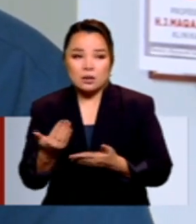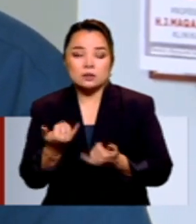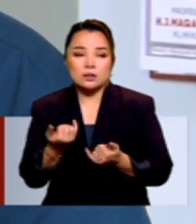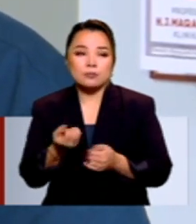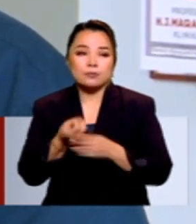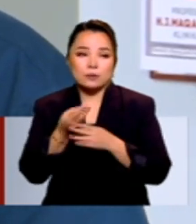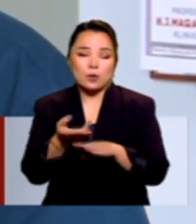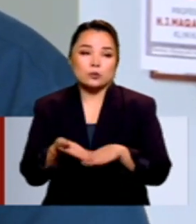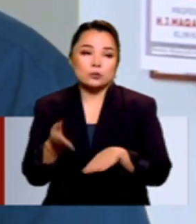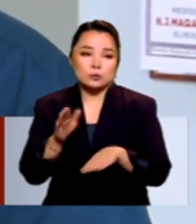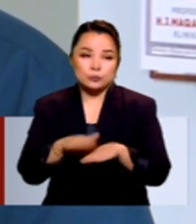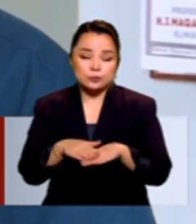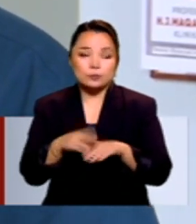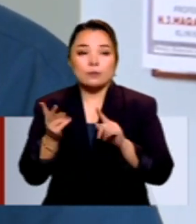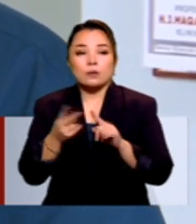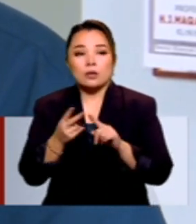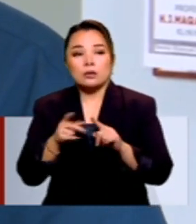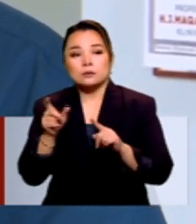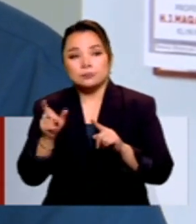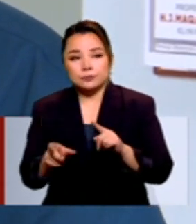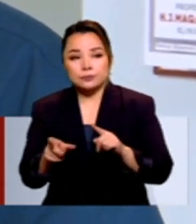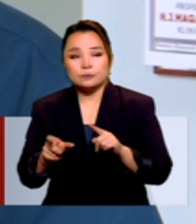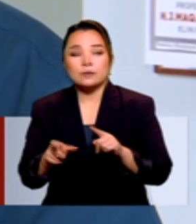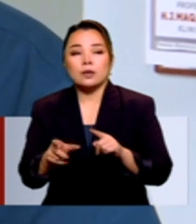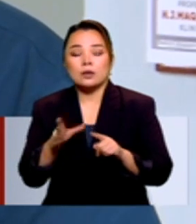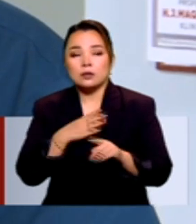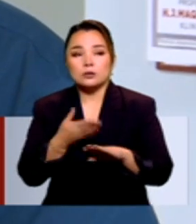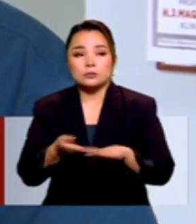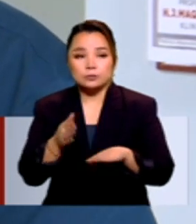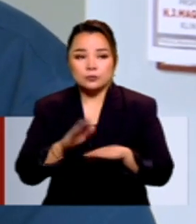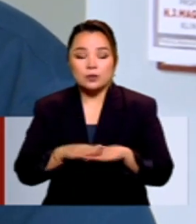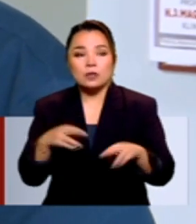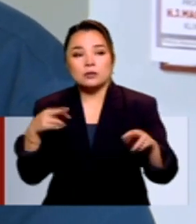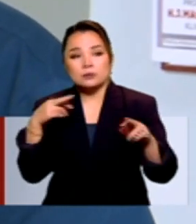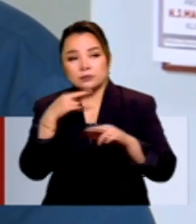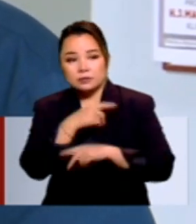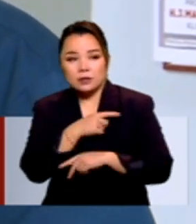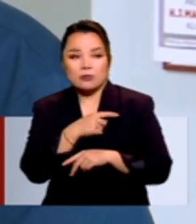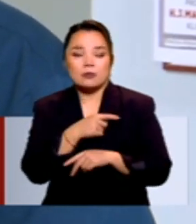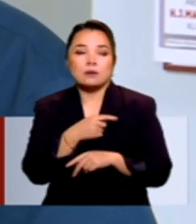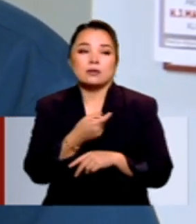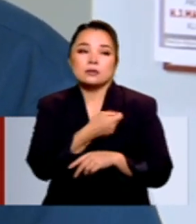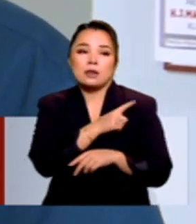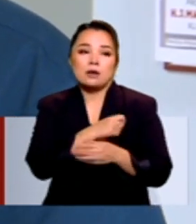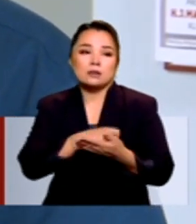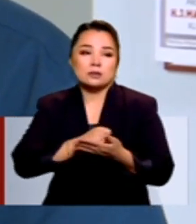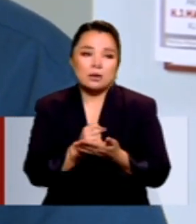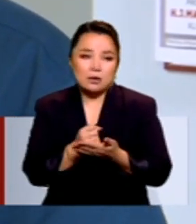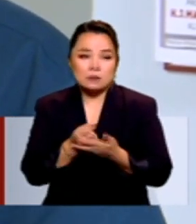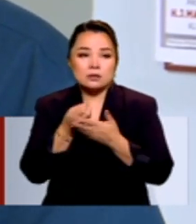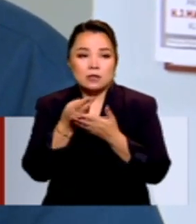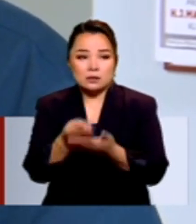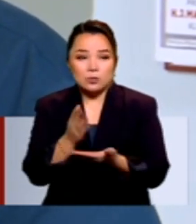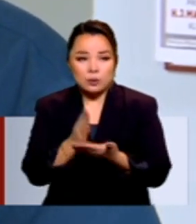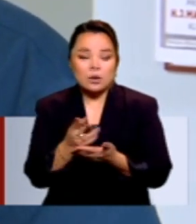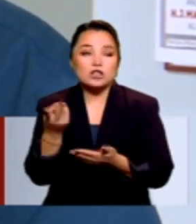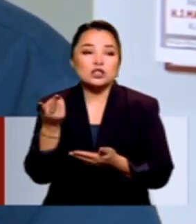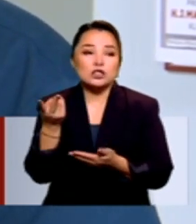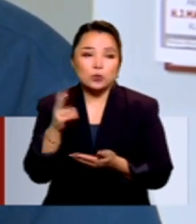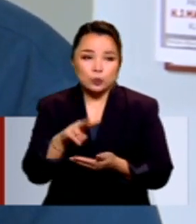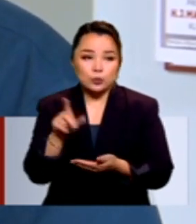бөлімшесінде жатыр. Екінші науқас жаңағы ауыр дәрежелі шақты газдармен улану диагнозымен түскен. Енді жағдайларына айтсақ, екеуінің